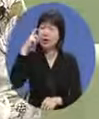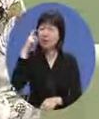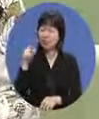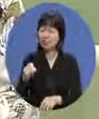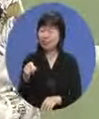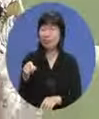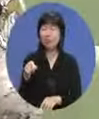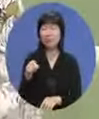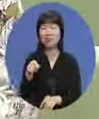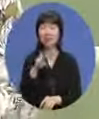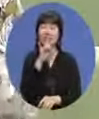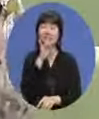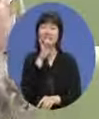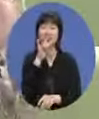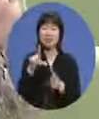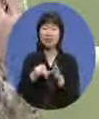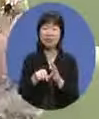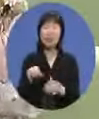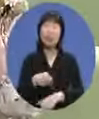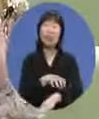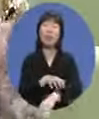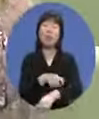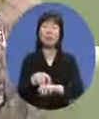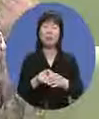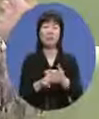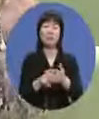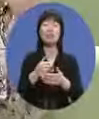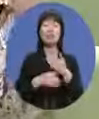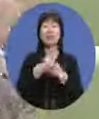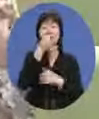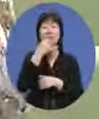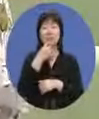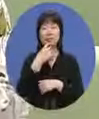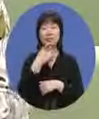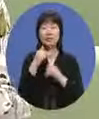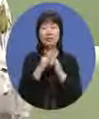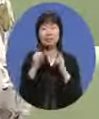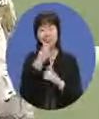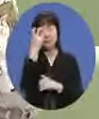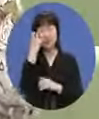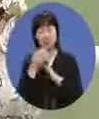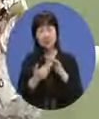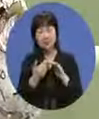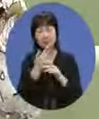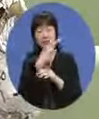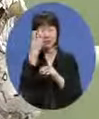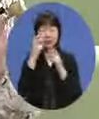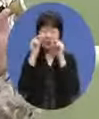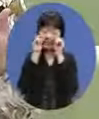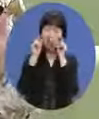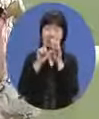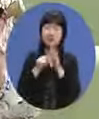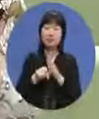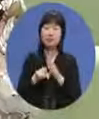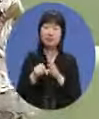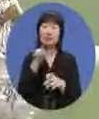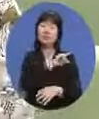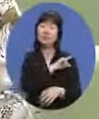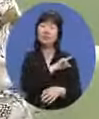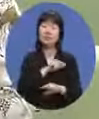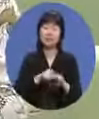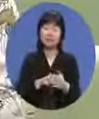이게 먹히겠습니까? 그때는 뭐가 좀 불편한 거예요. 왜냐면 네. 사람이 잠들기 전 잠에서 막 깨어났을 때는